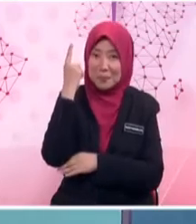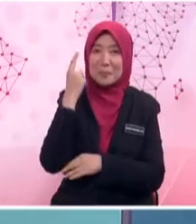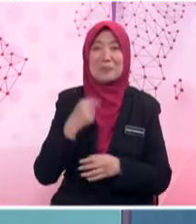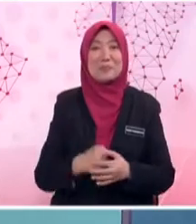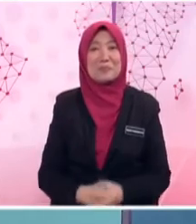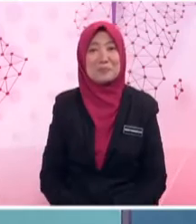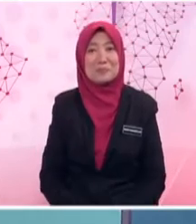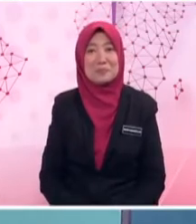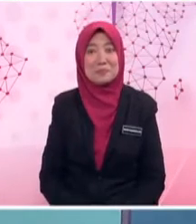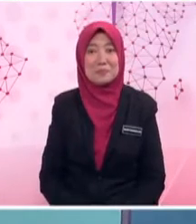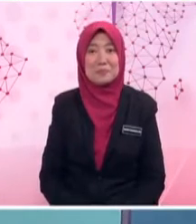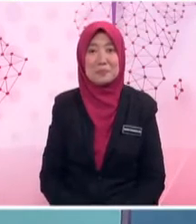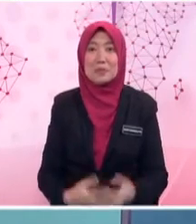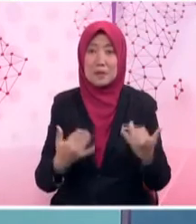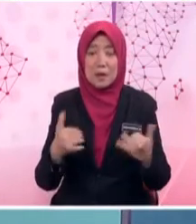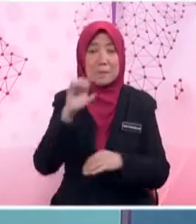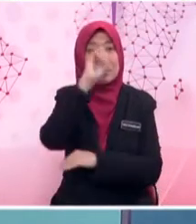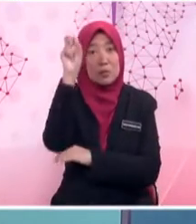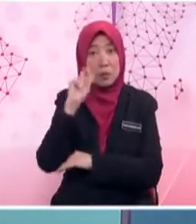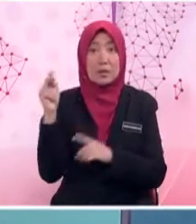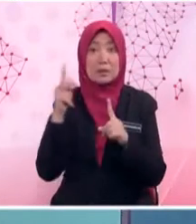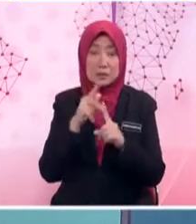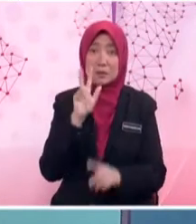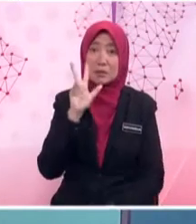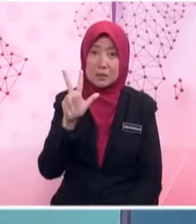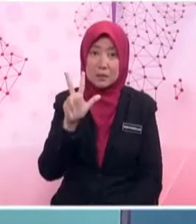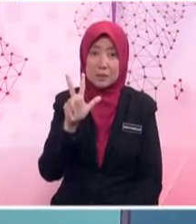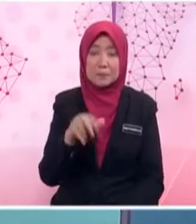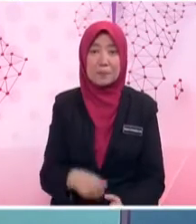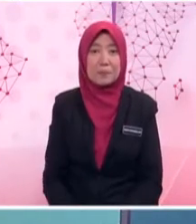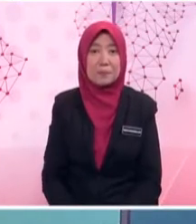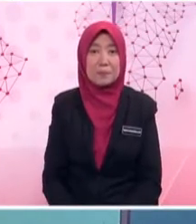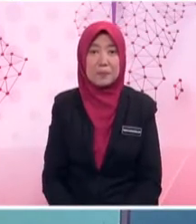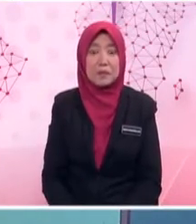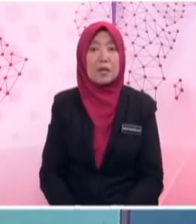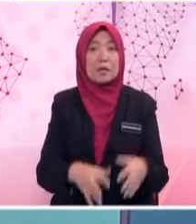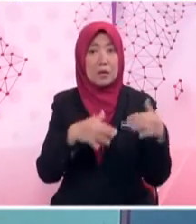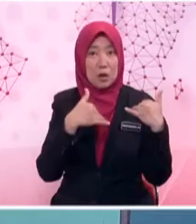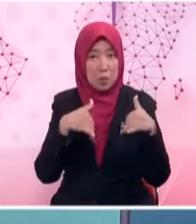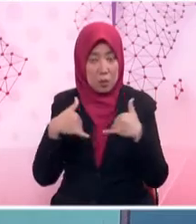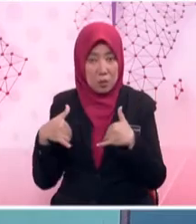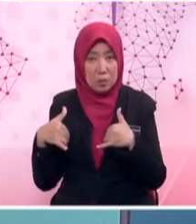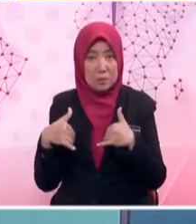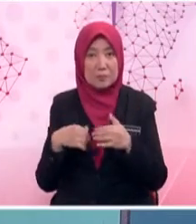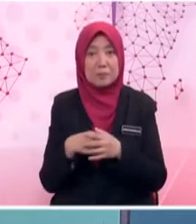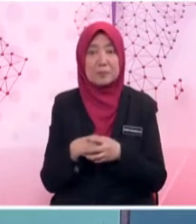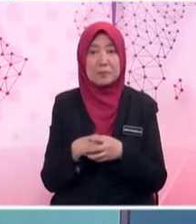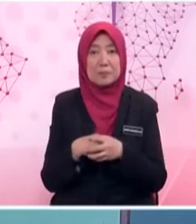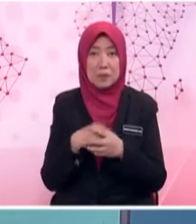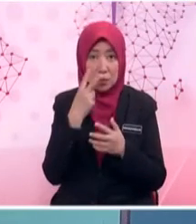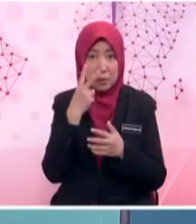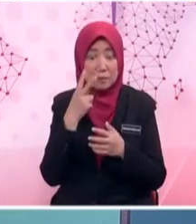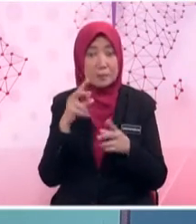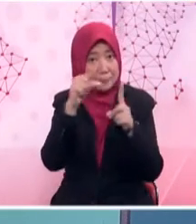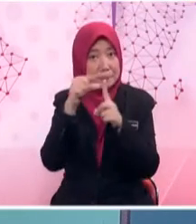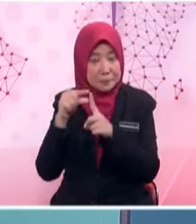pula untuk soalan yang ketiga. Okey, kawan bermain Elvis kampungnya bersama gasing. Okey, saya